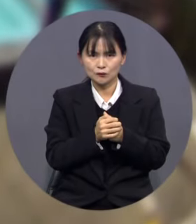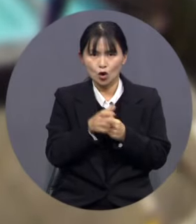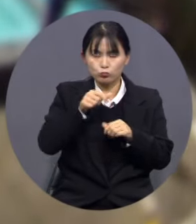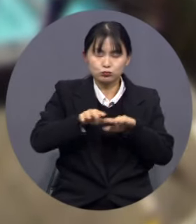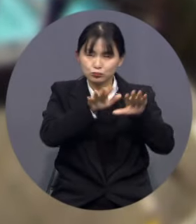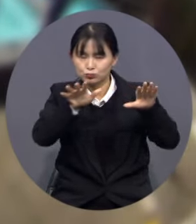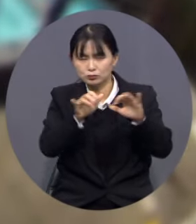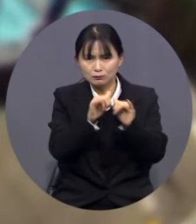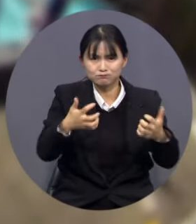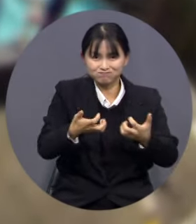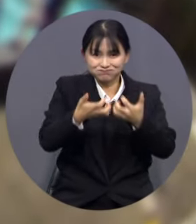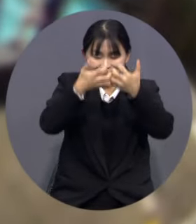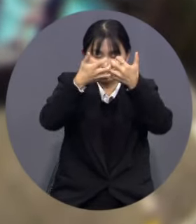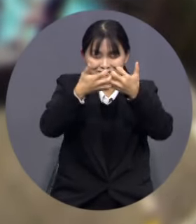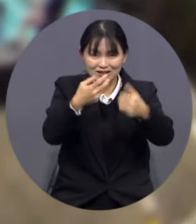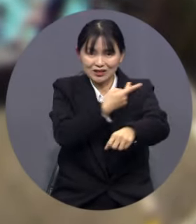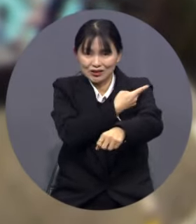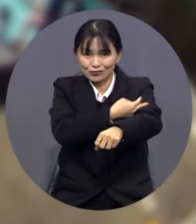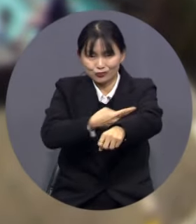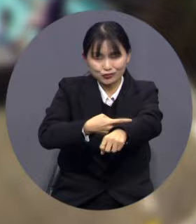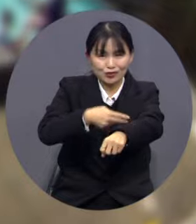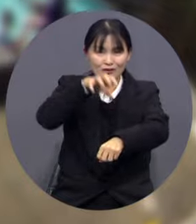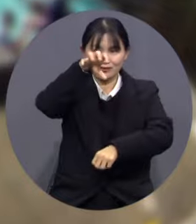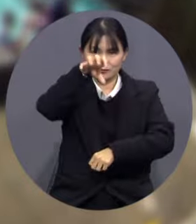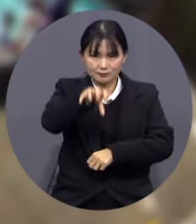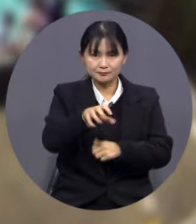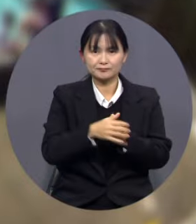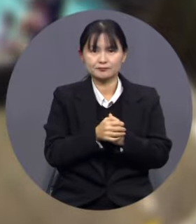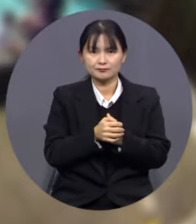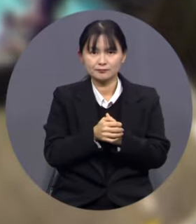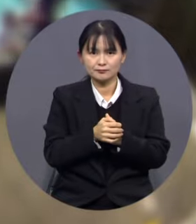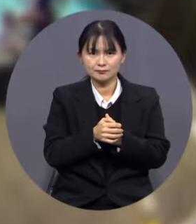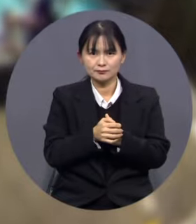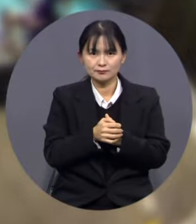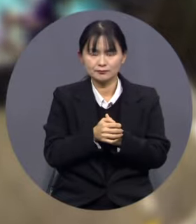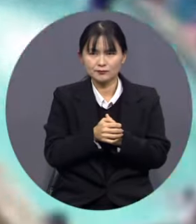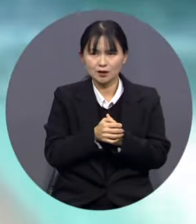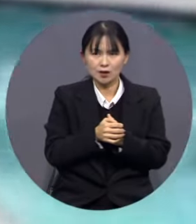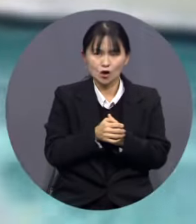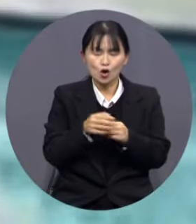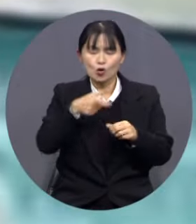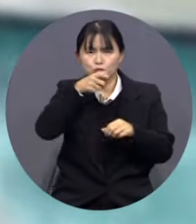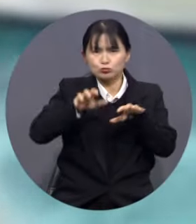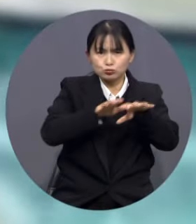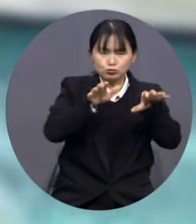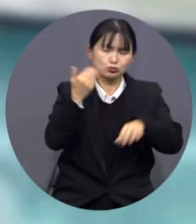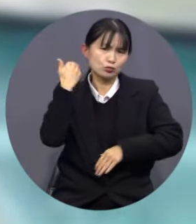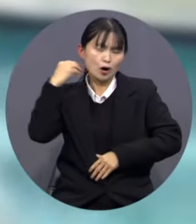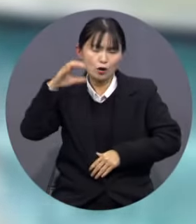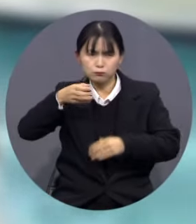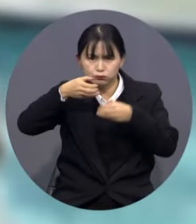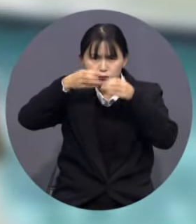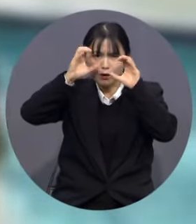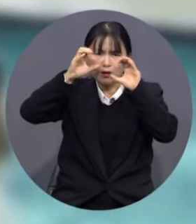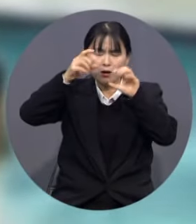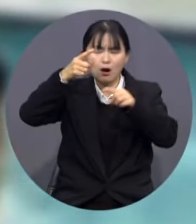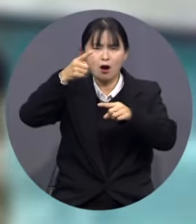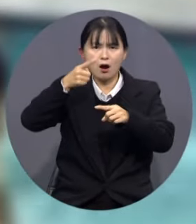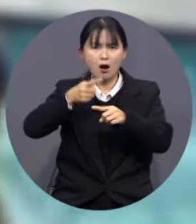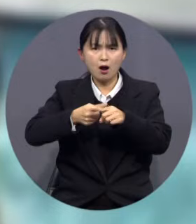물놀이하는 사람들로 가득 찬 제주의 한 호텔 야외 수영장. 모퉁이에서 놀던 어린이가 물안경을 올리는 듯